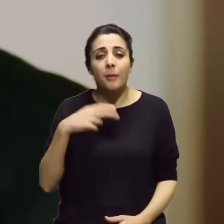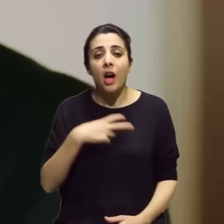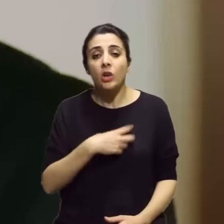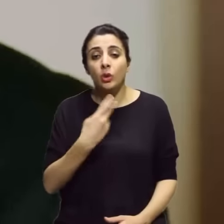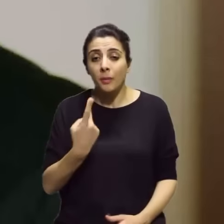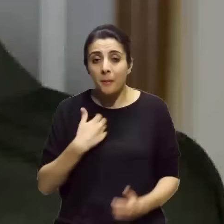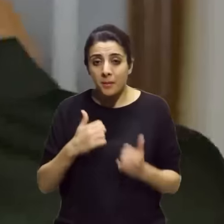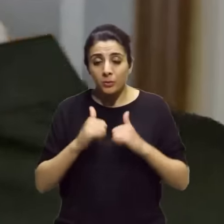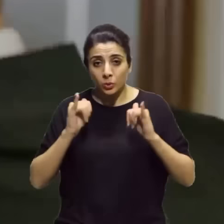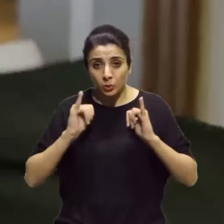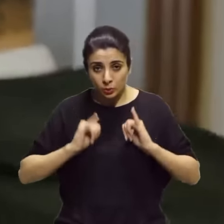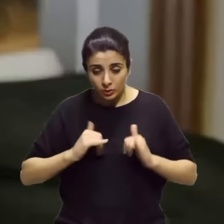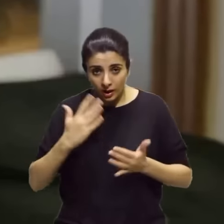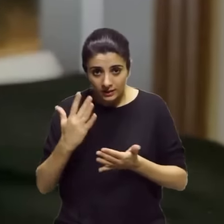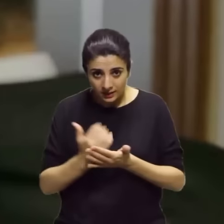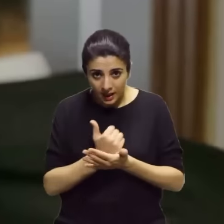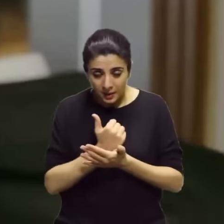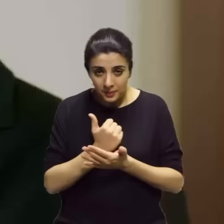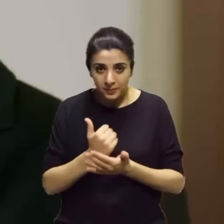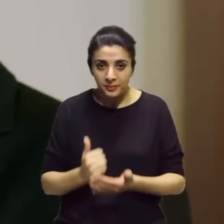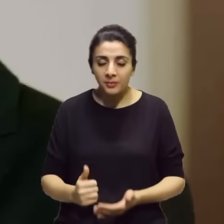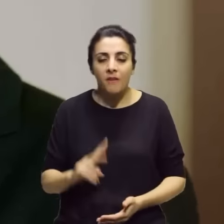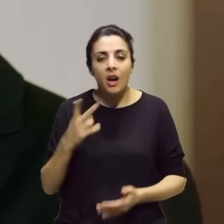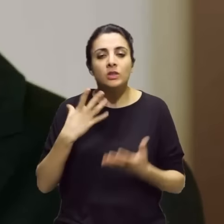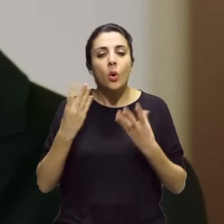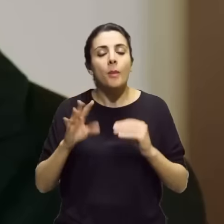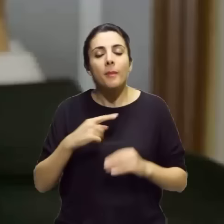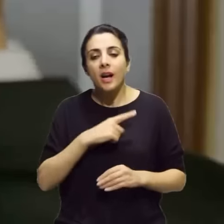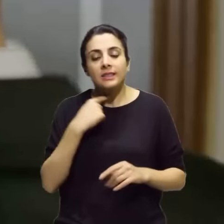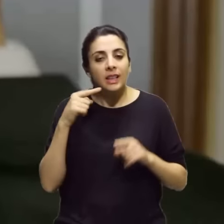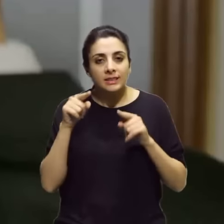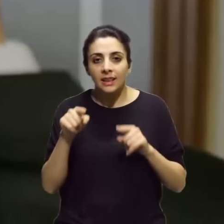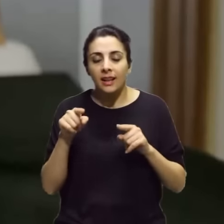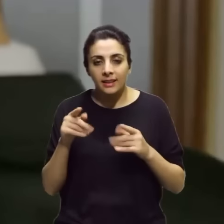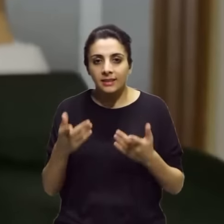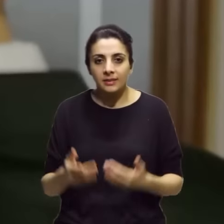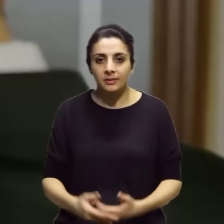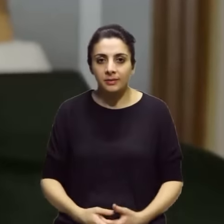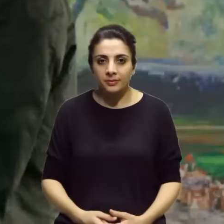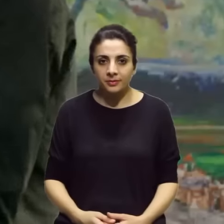Reyhan zorlayarak geri çekildi. Başlarını birbirine yaslayıp gözlerini yumdular.